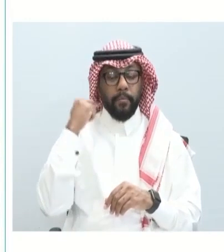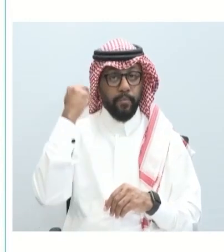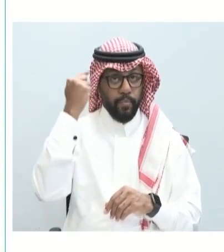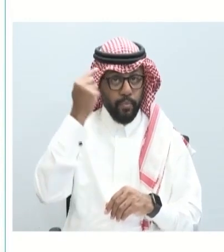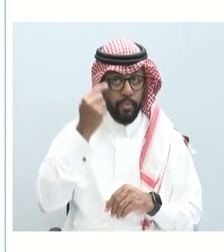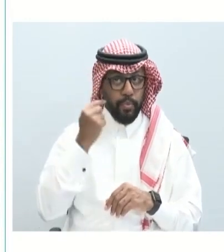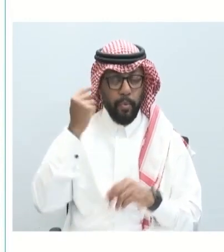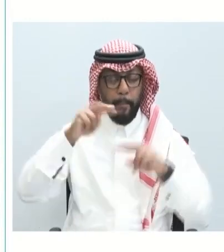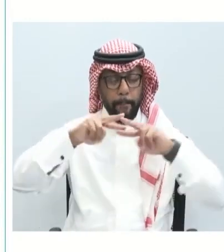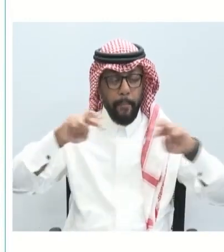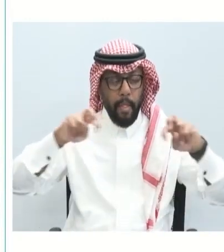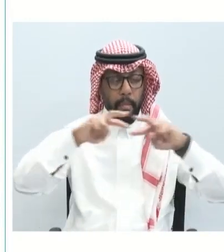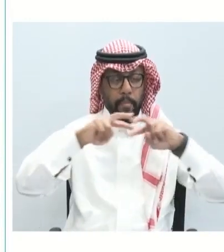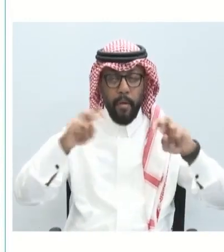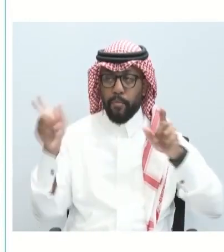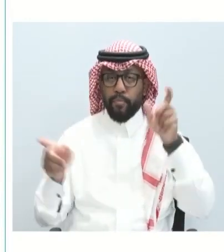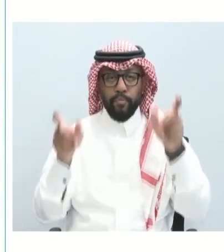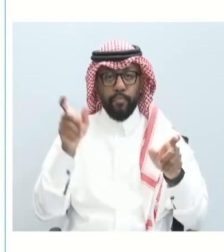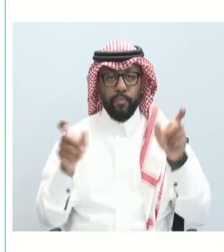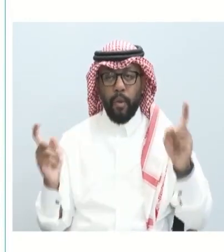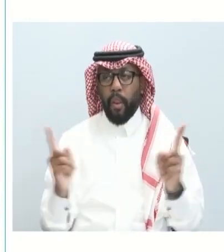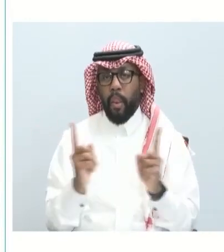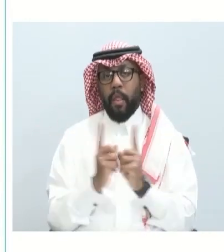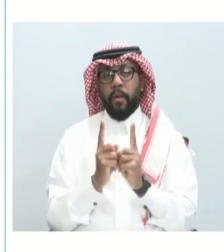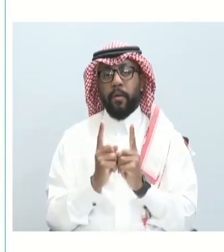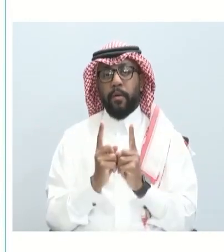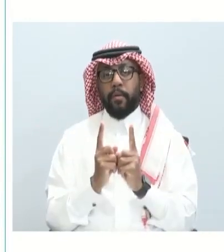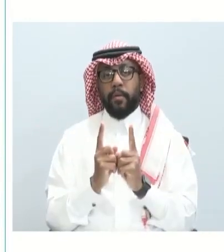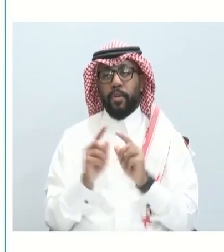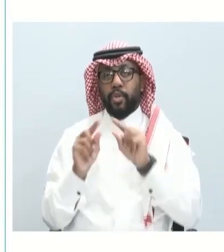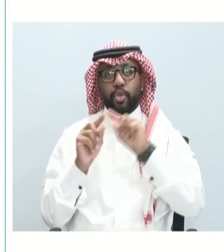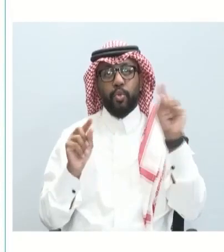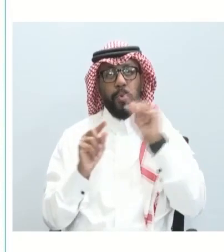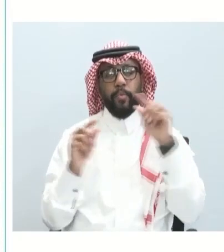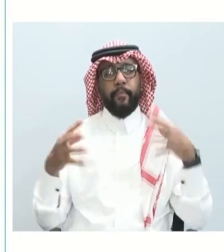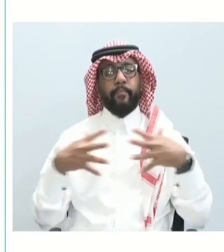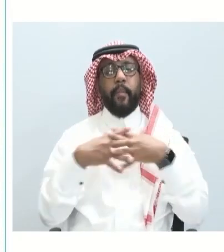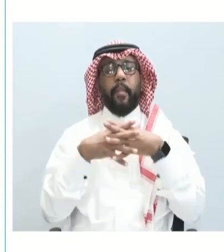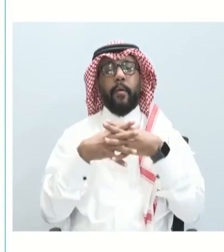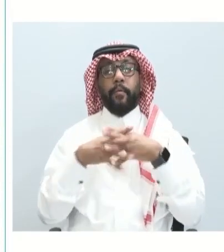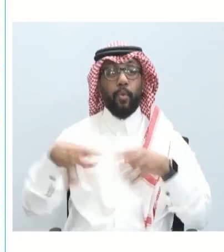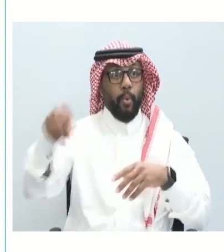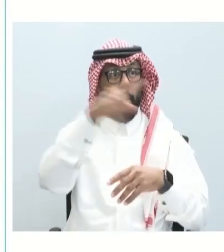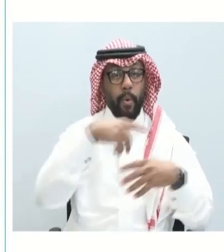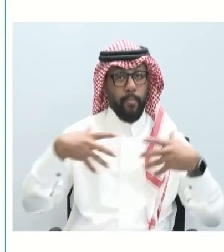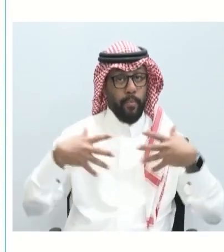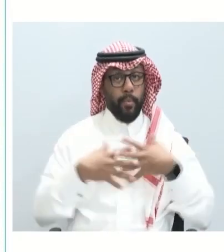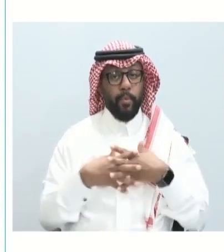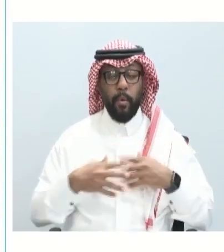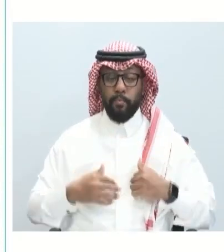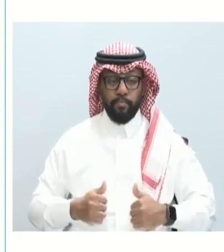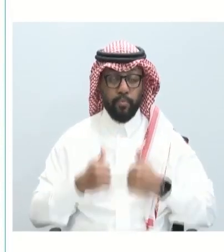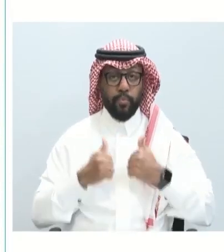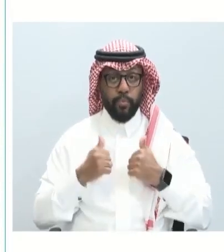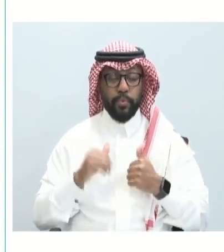عن العلاقات بين الاجزاء وربط بعضها ببعض احاول مع مجموعتي الاجابه